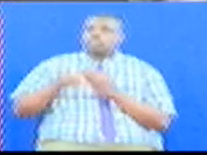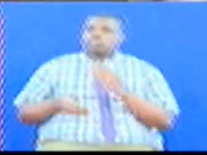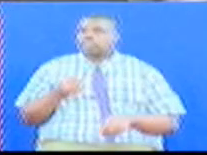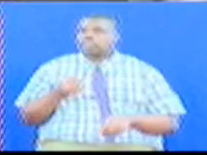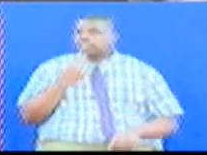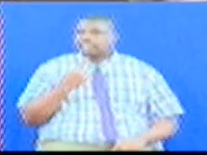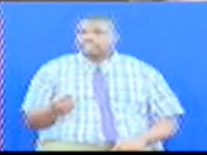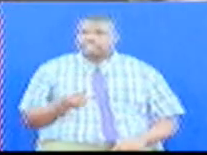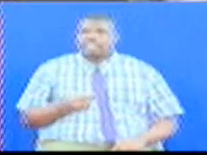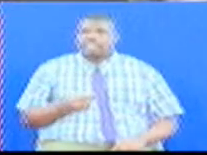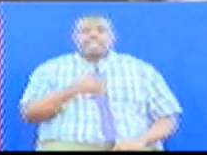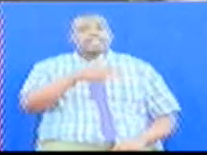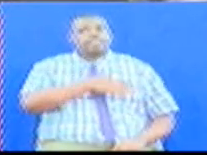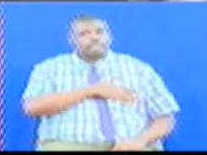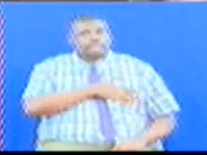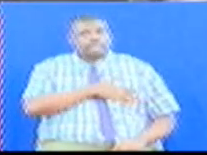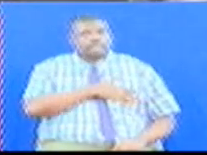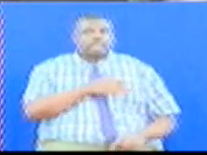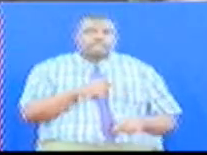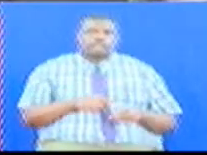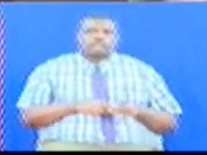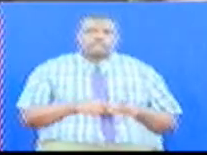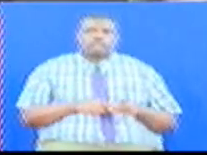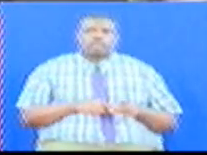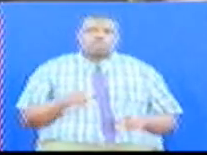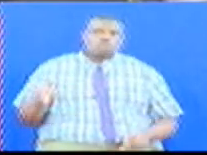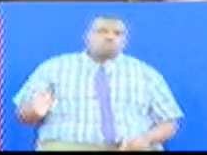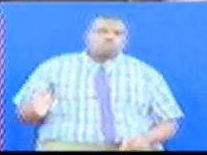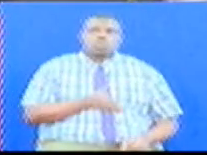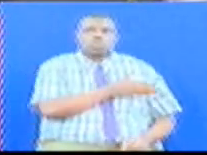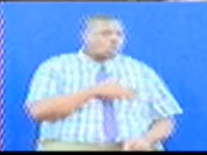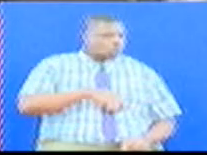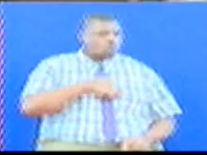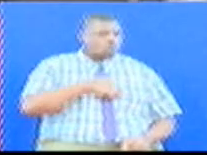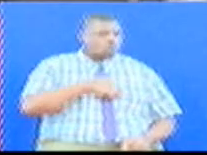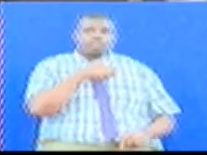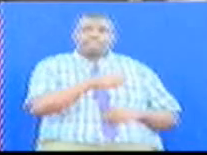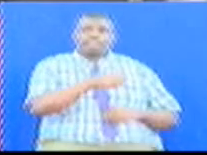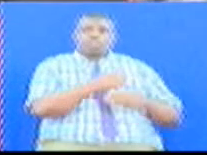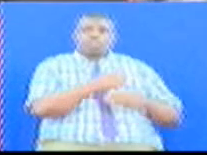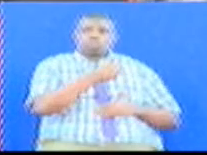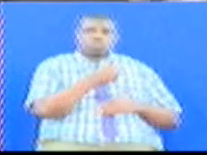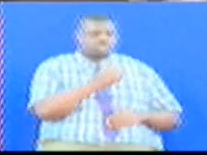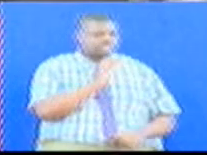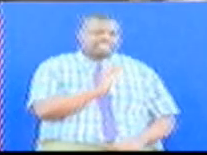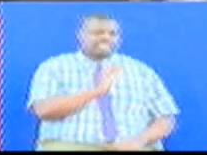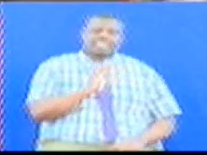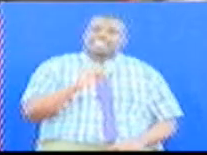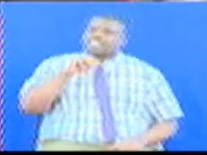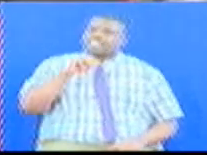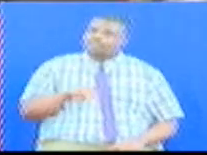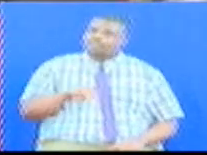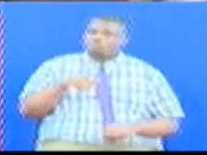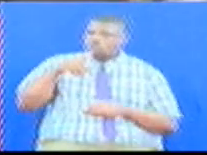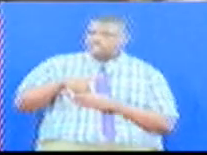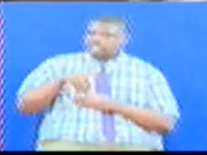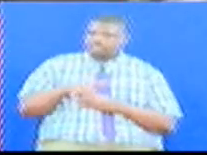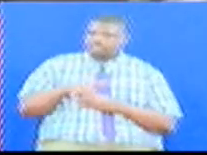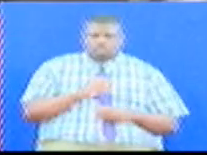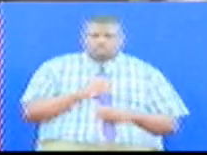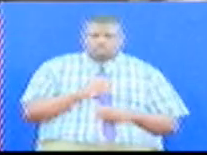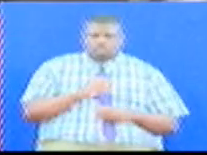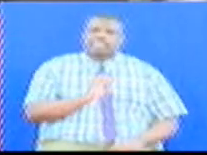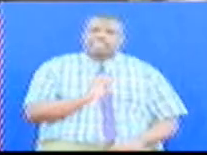nimesema napenda kuwaondoa hofu viongozi wa Chama cha Mapinduzi na wanachama wa Chama cha